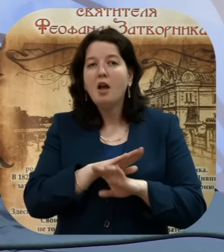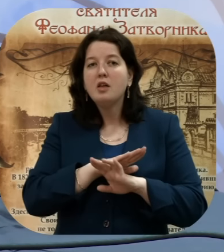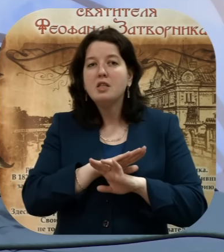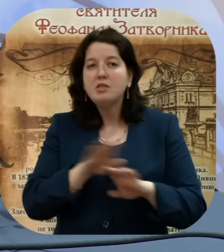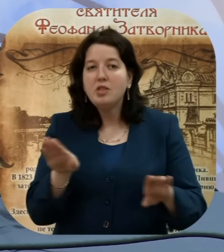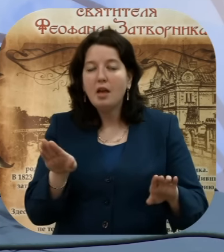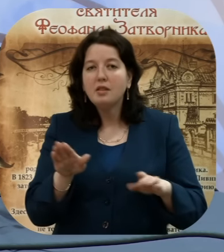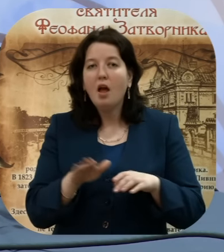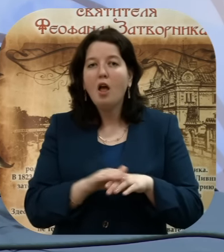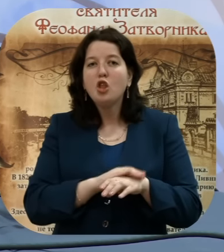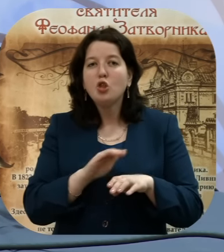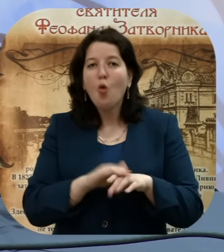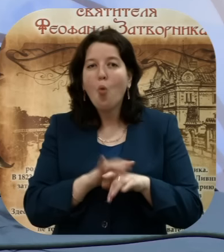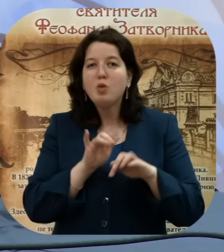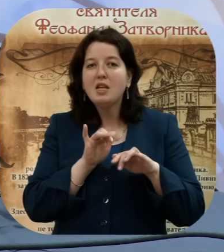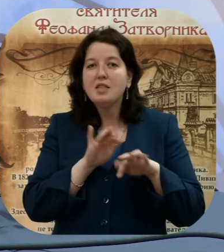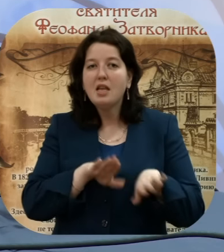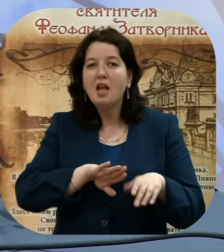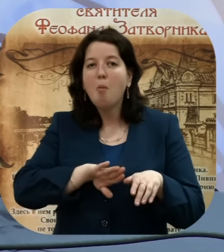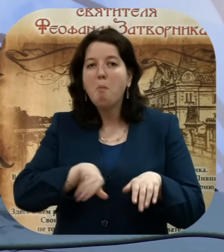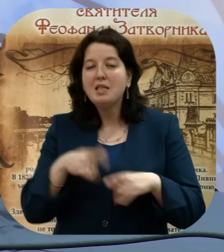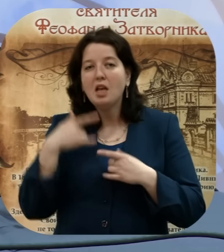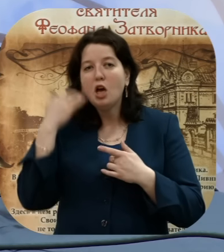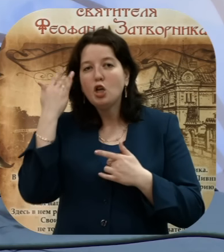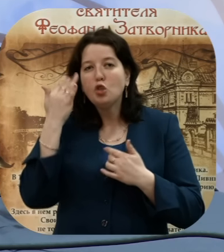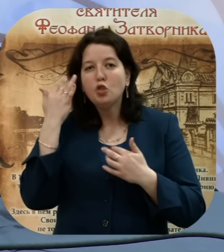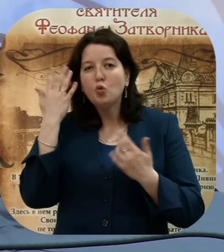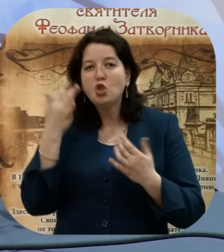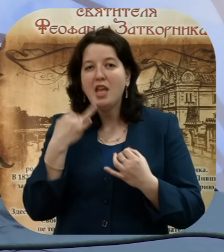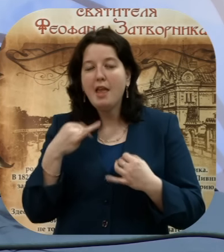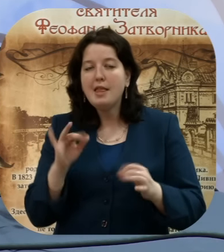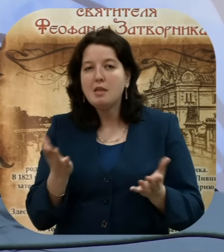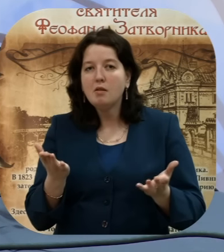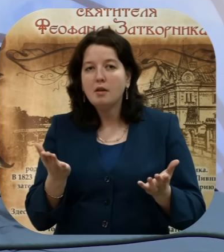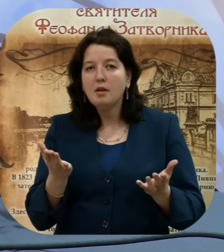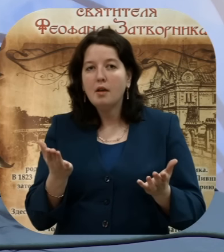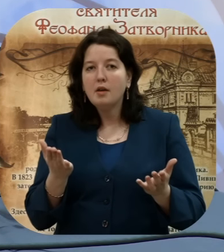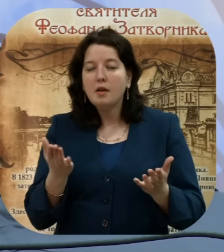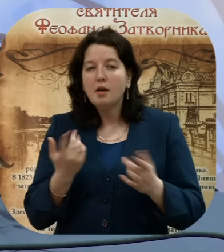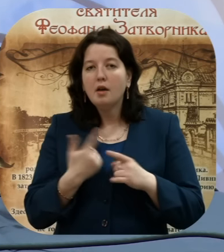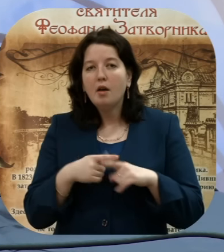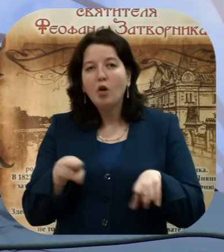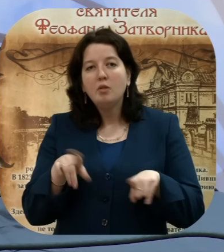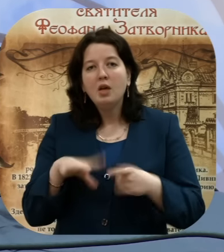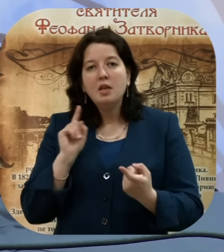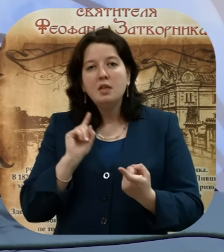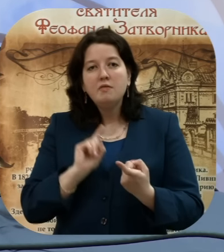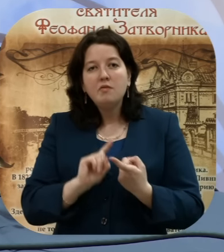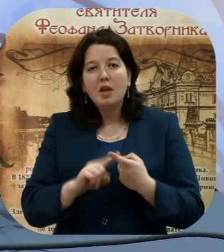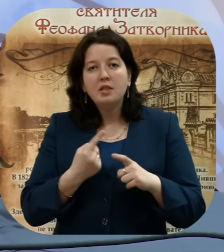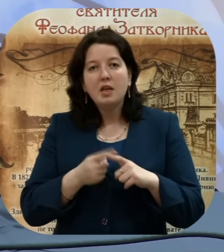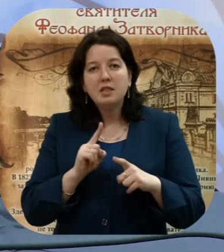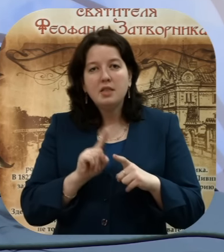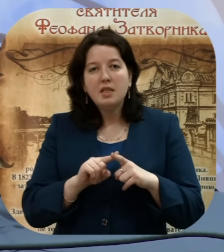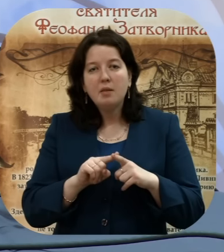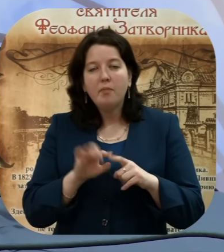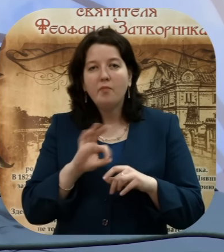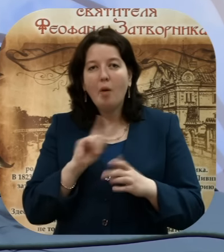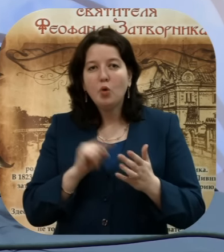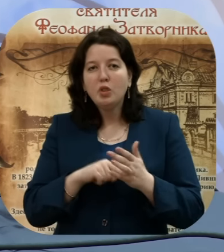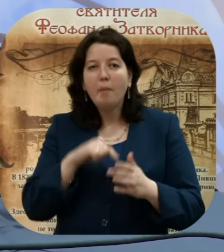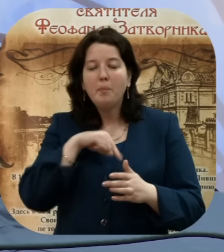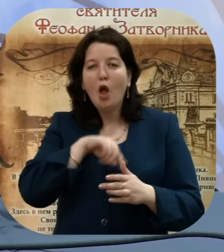без рассуждения. Слышите? Вот мы касаемся одного из элементиков маленького духовной жизни,